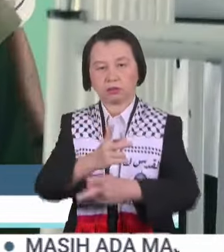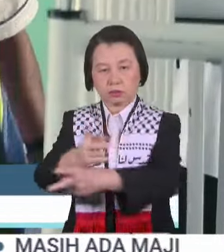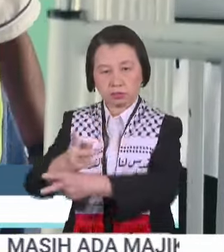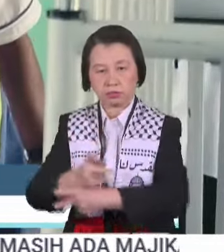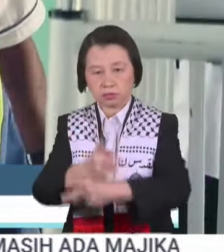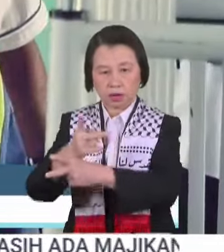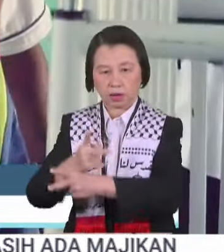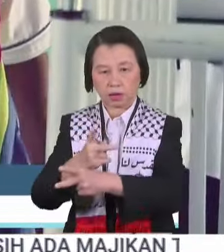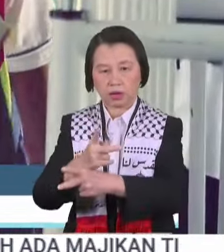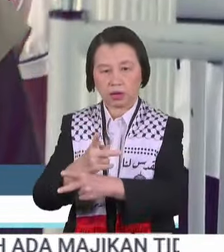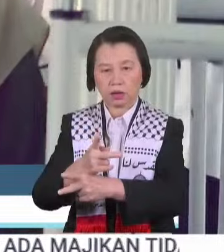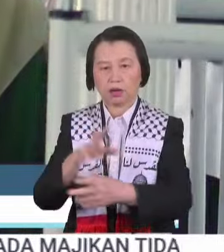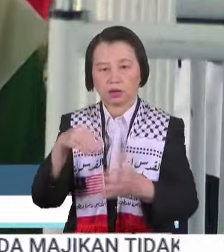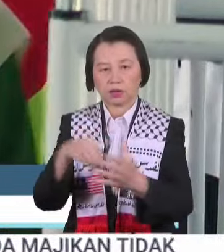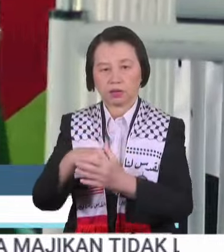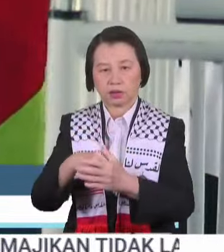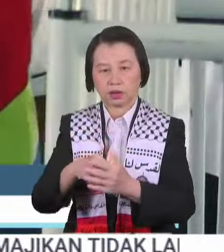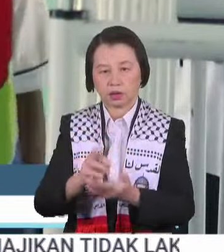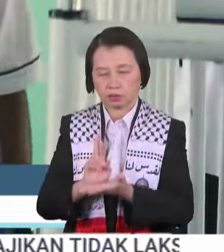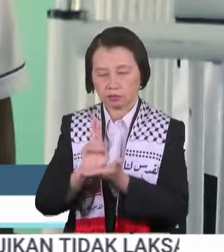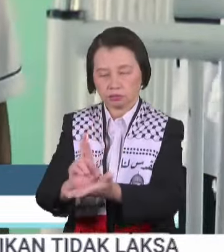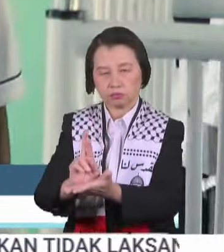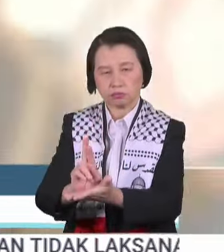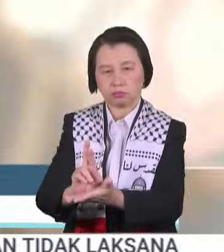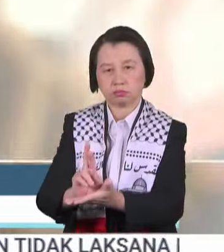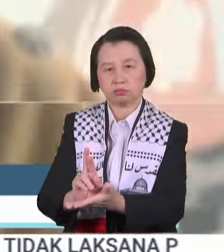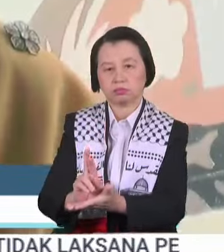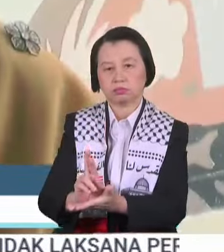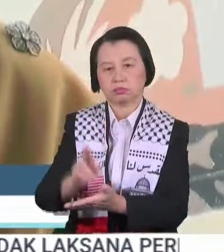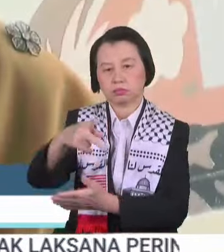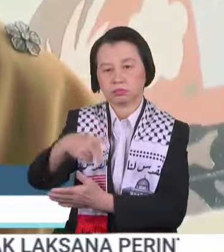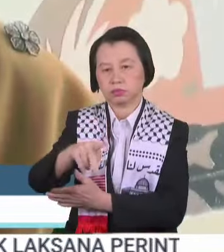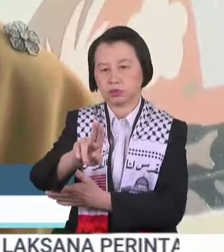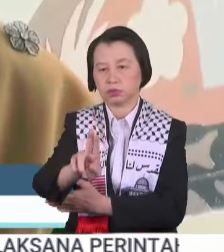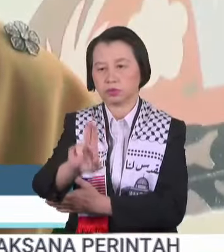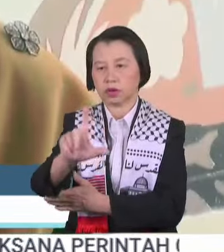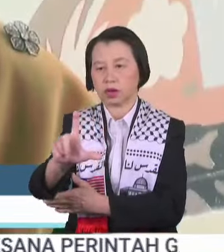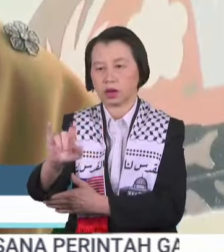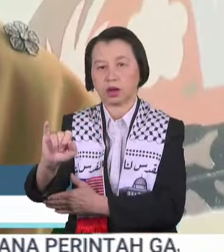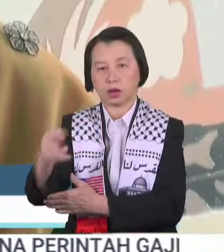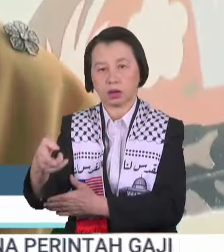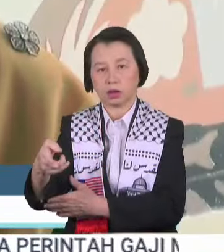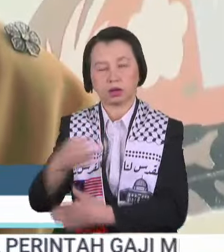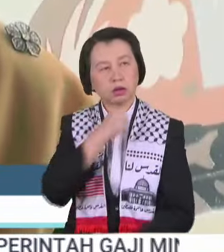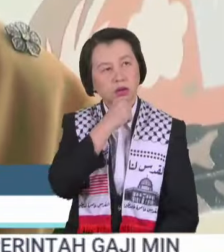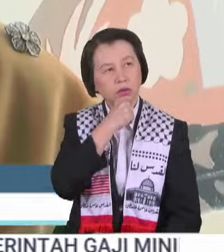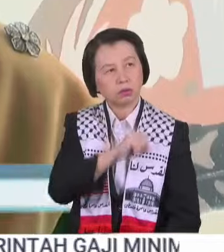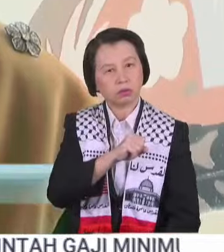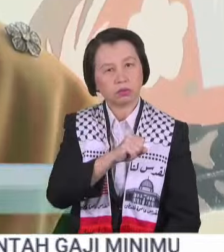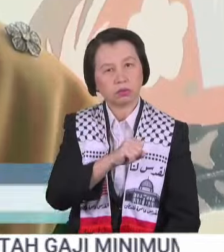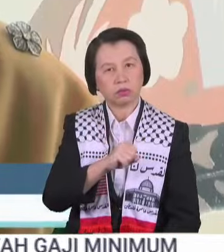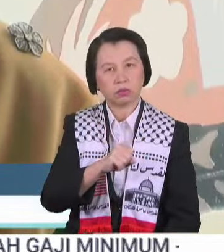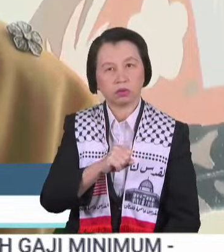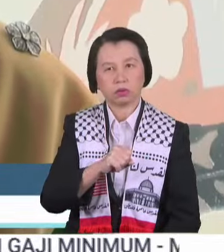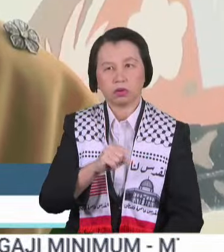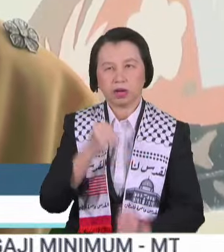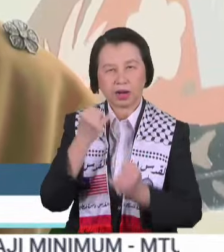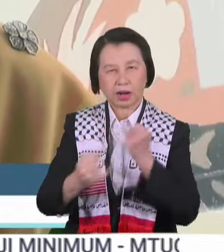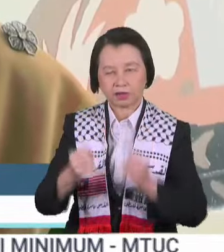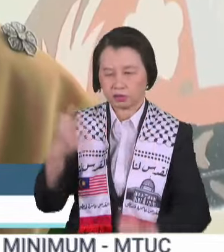penjagaan, perlindungan dan pemulihan yang sewajarnya. Okey, umur yang paling muda dekat sini 15 tahun